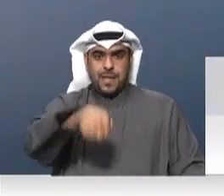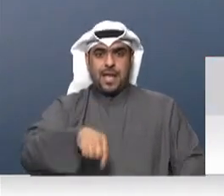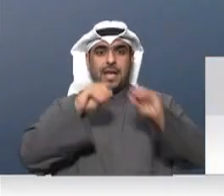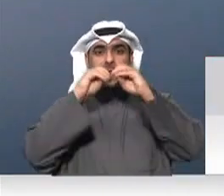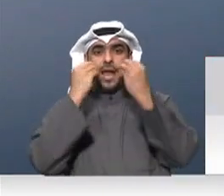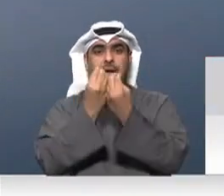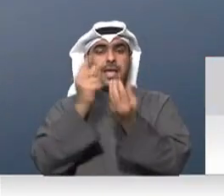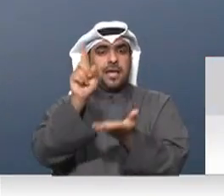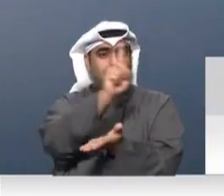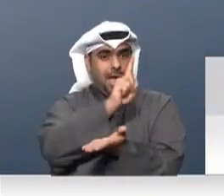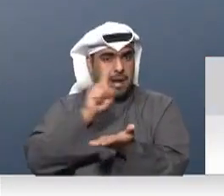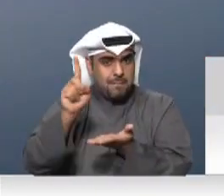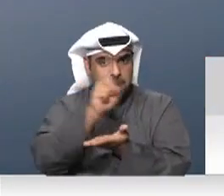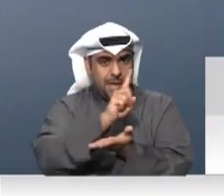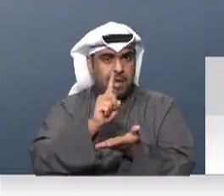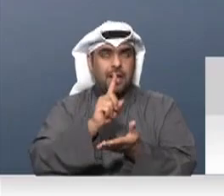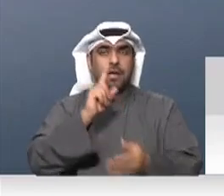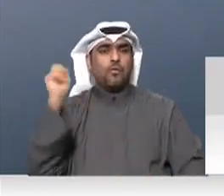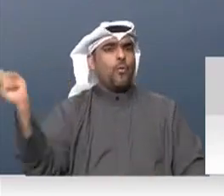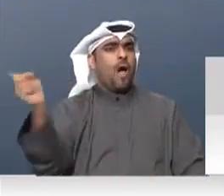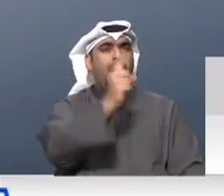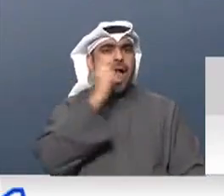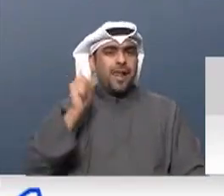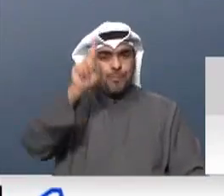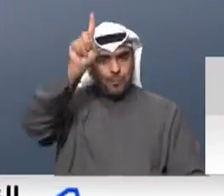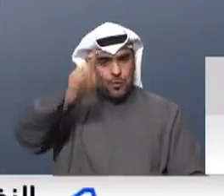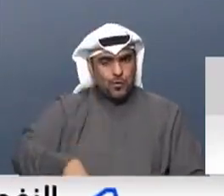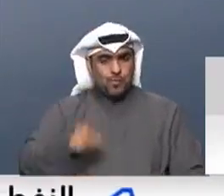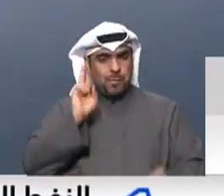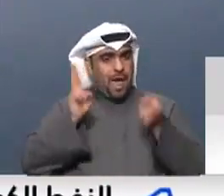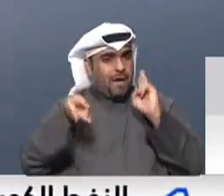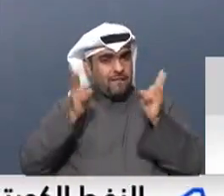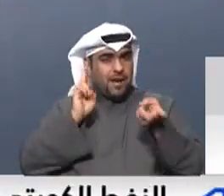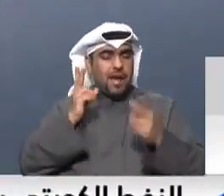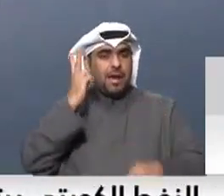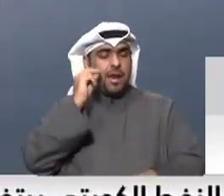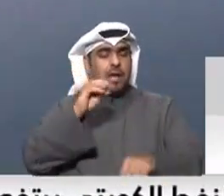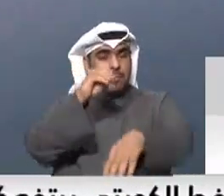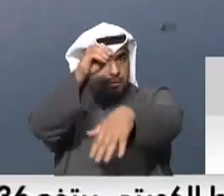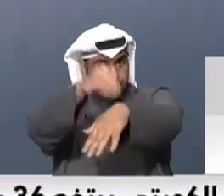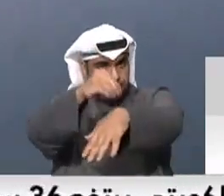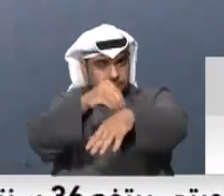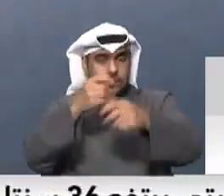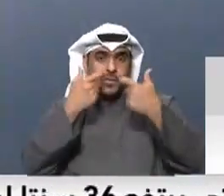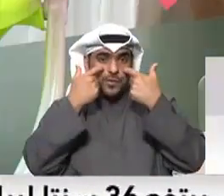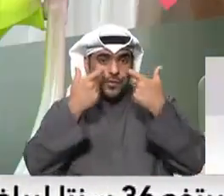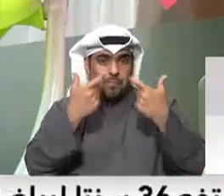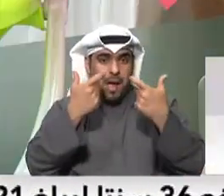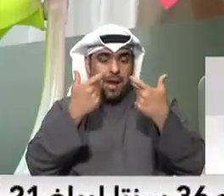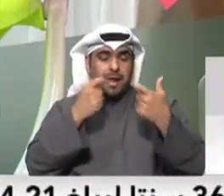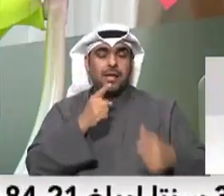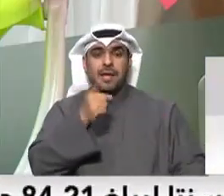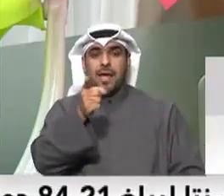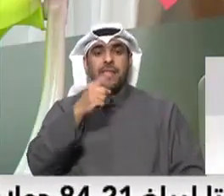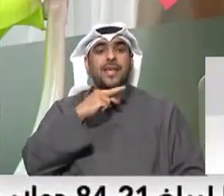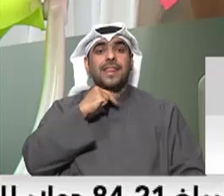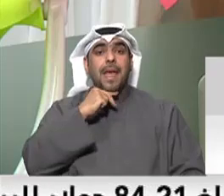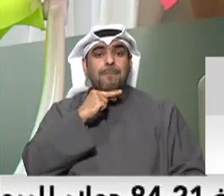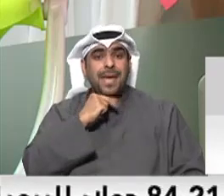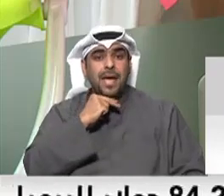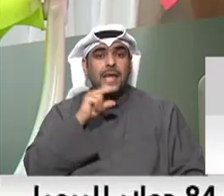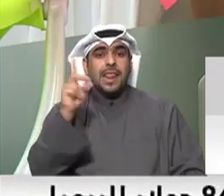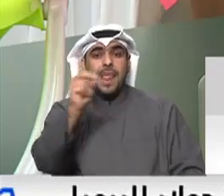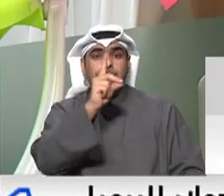مع الحيوانات التي على وشك الانقراض لنكون اكثر حرصا مع الطبيعه وبالفتره الاخيره